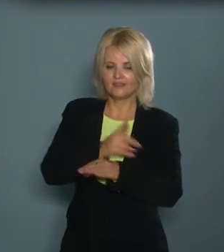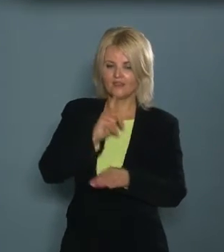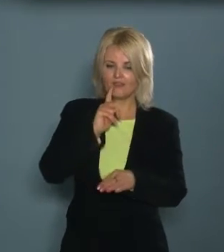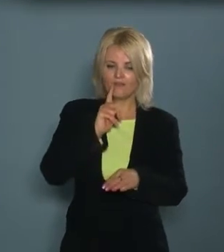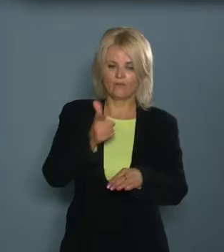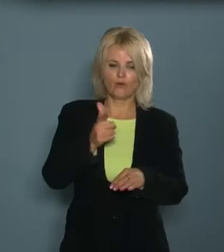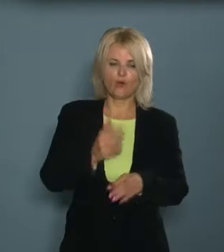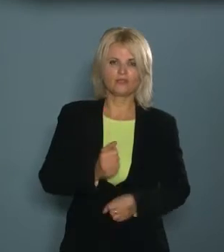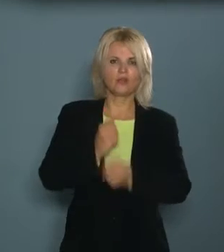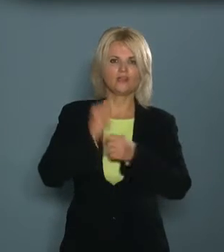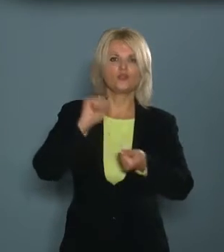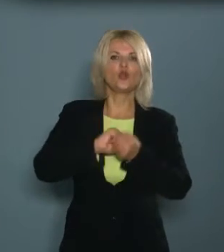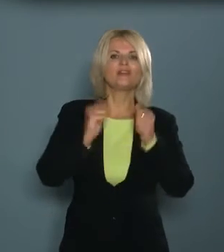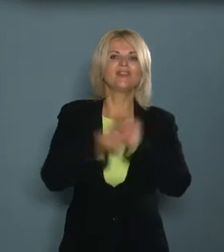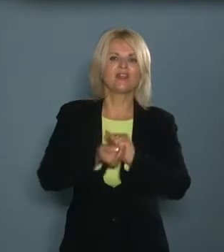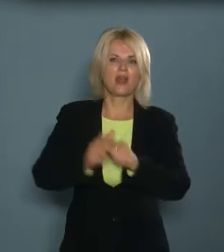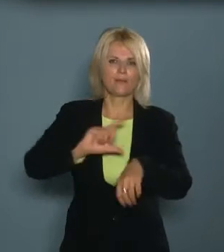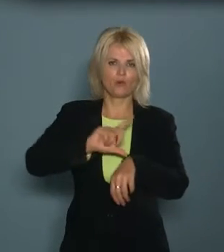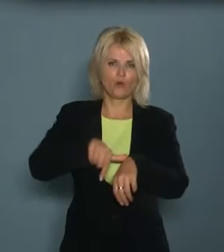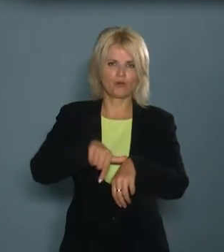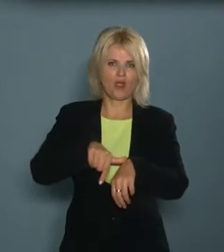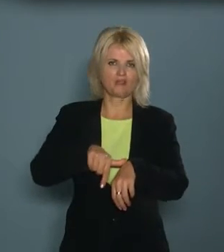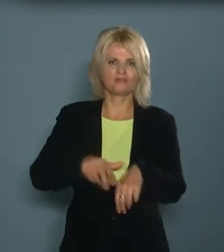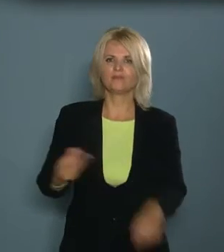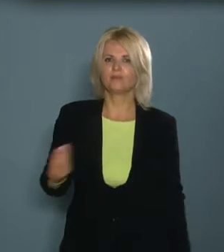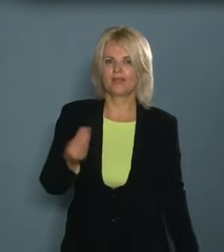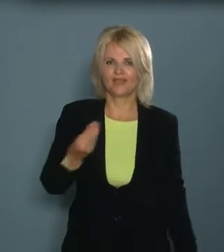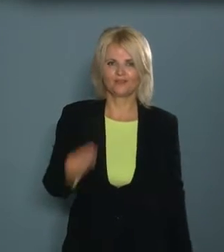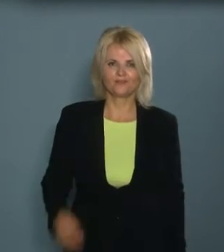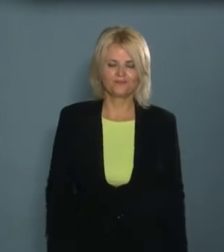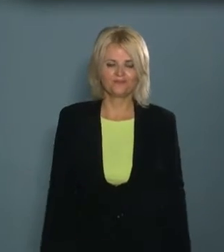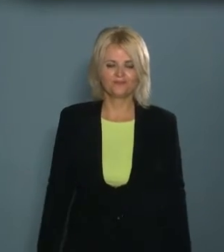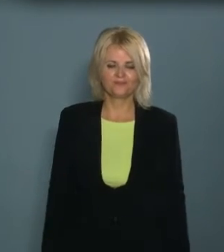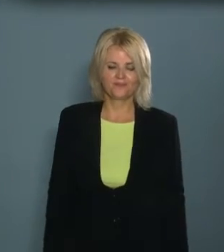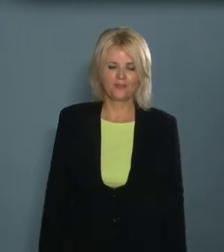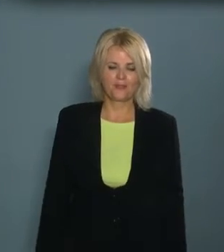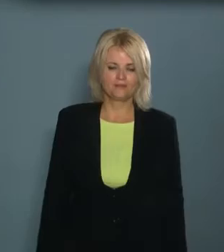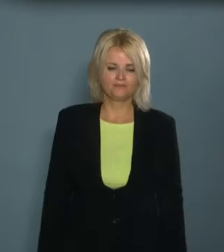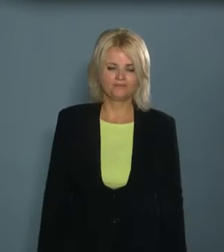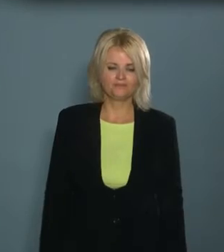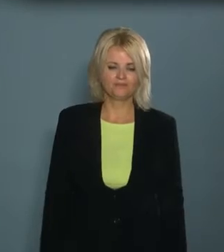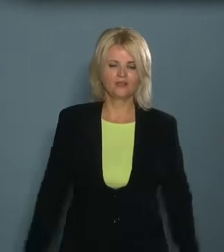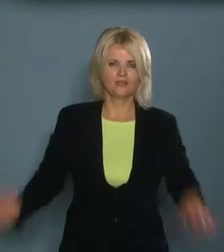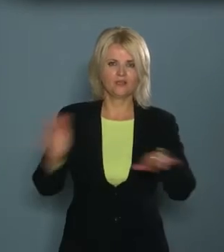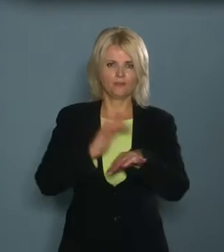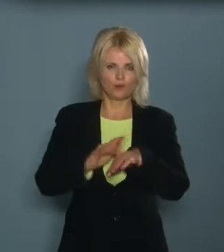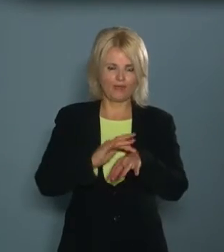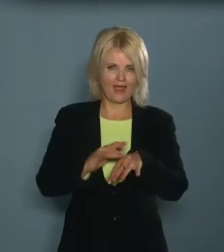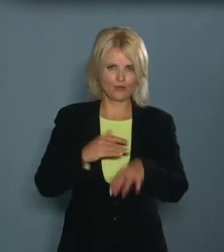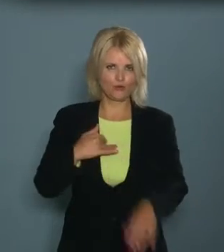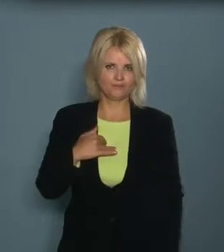fogok tartani egy kis történelem órát azért, hogy próbáljuk meg a maga